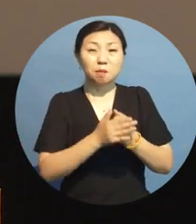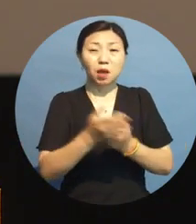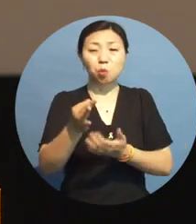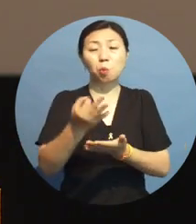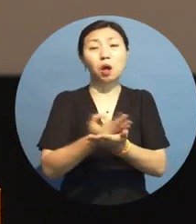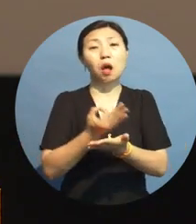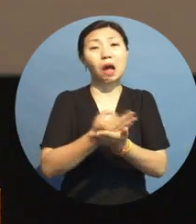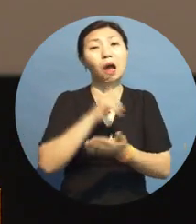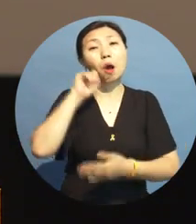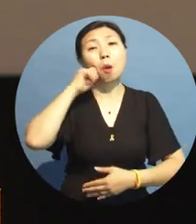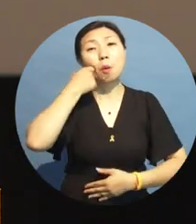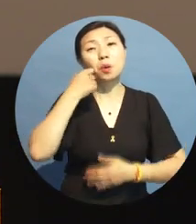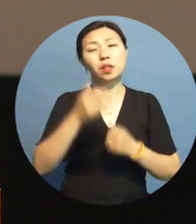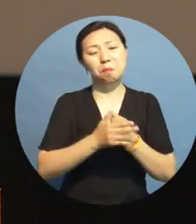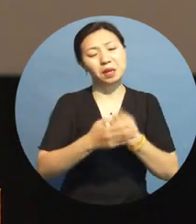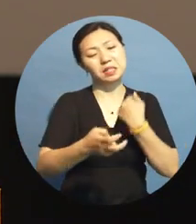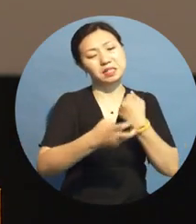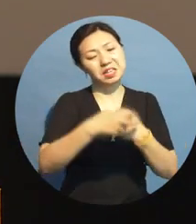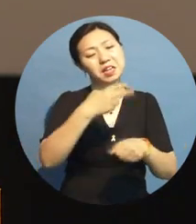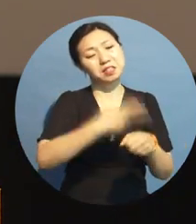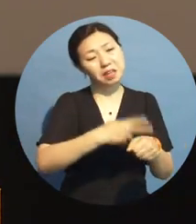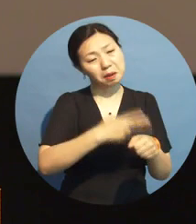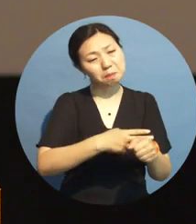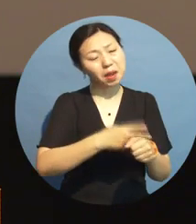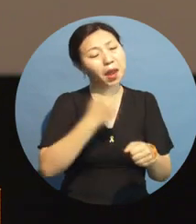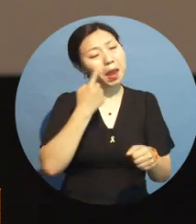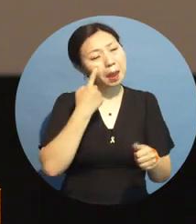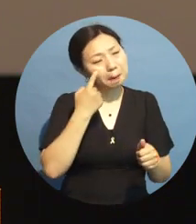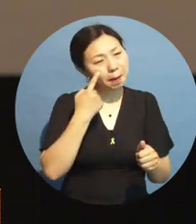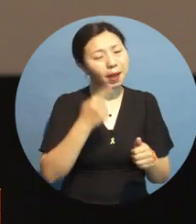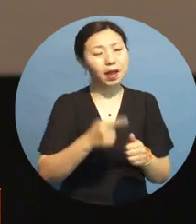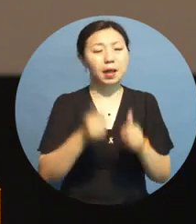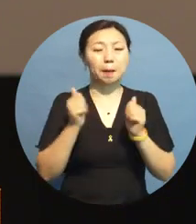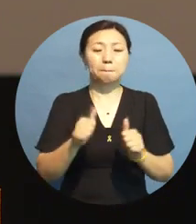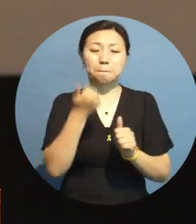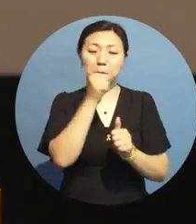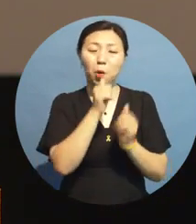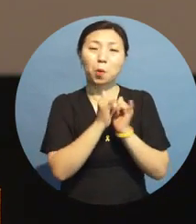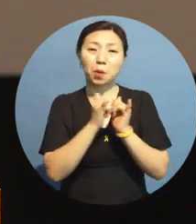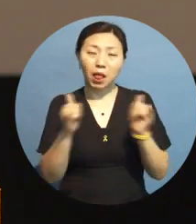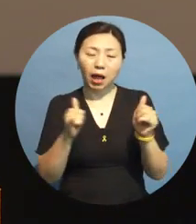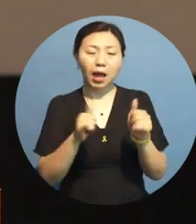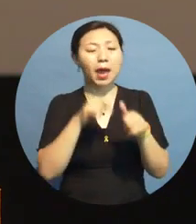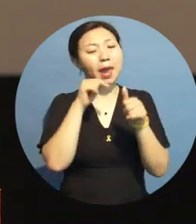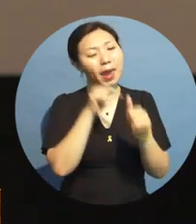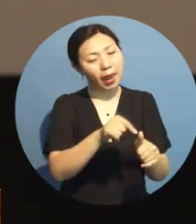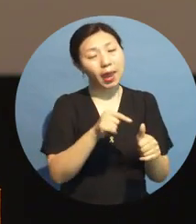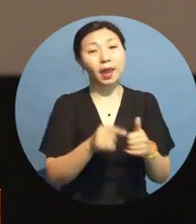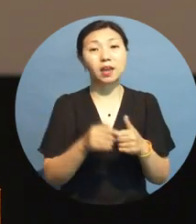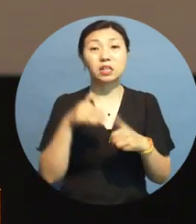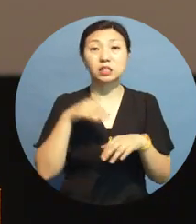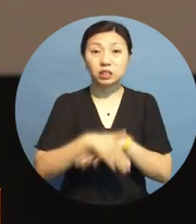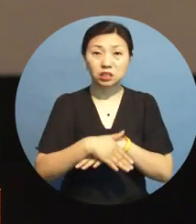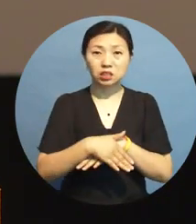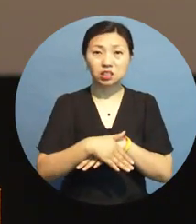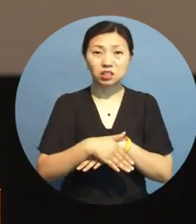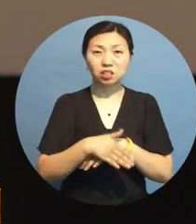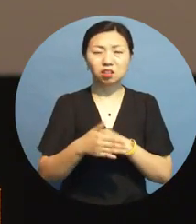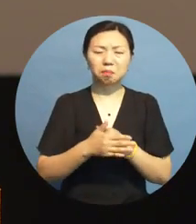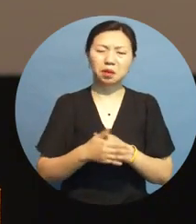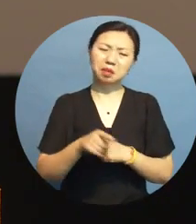먹고 사니까 의사가 되라, 뭐 변호사가 되라. 이래가지고